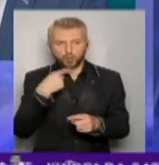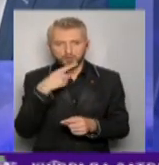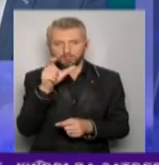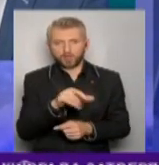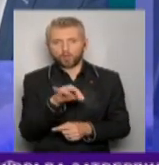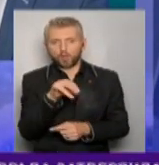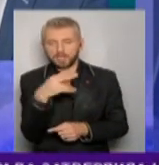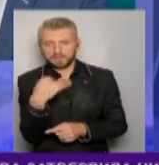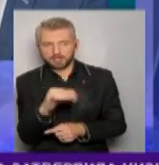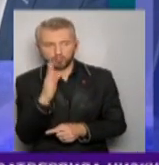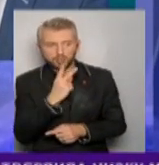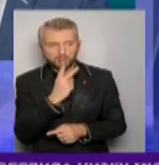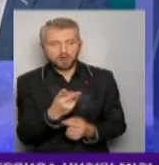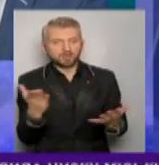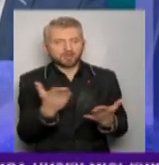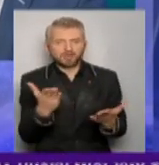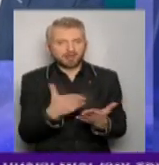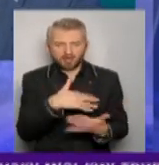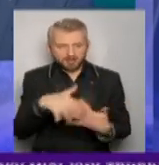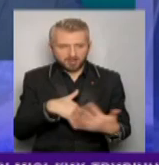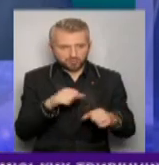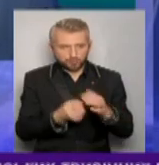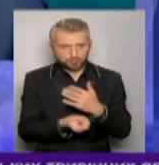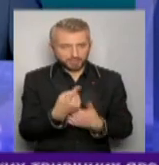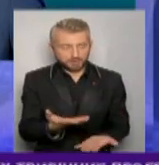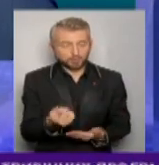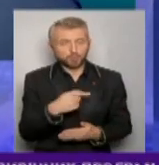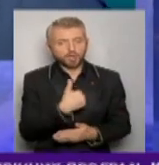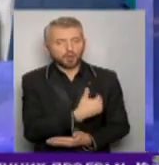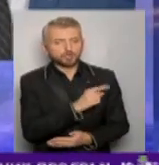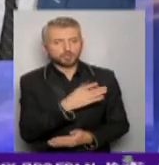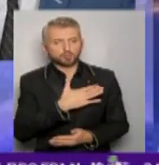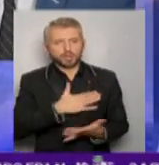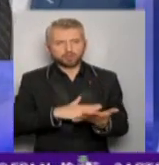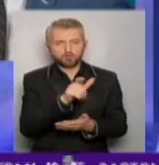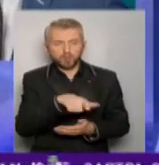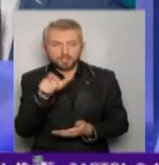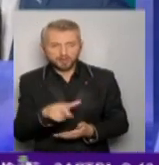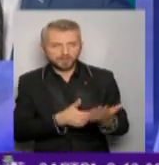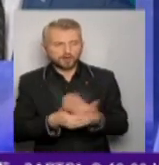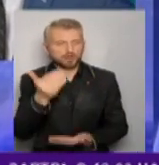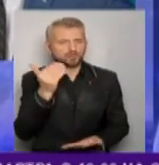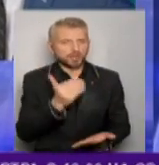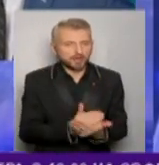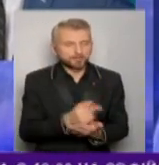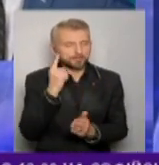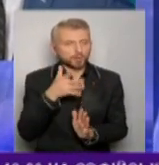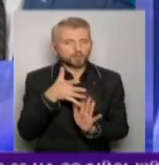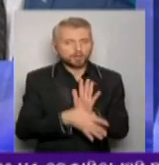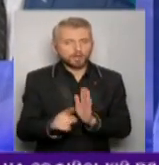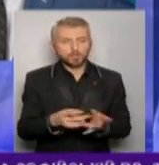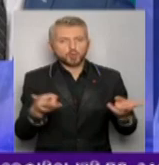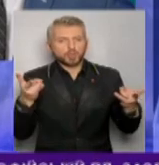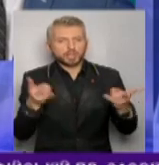Олексій, і ми будемо бачити, яка каша може утворитися. Тому я хочу, щоб наші політики врешті-решт зрозуміли, що